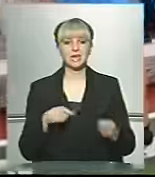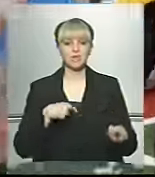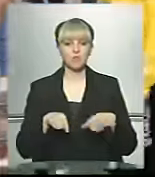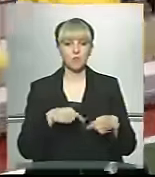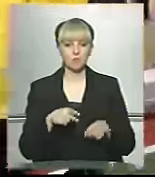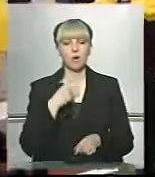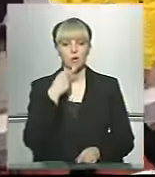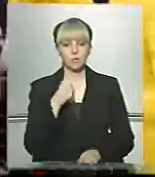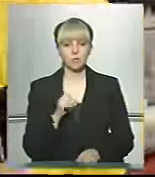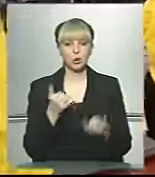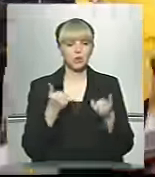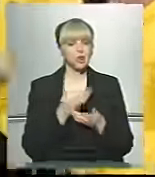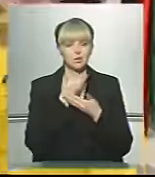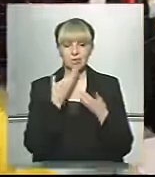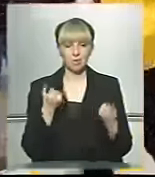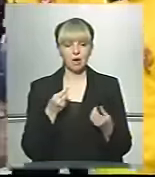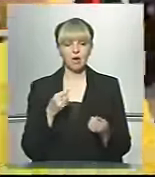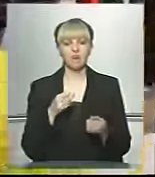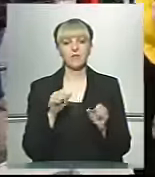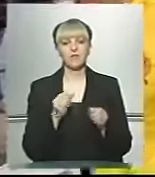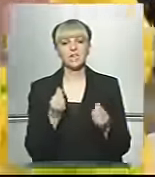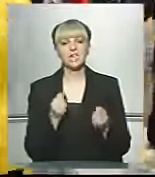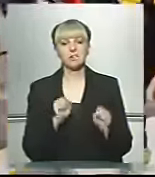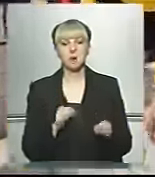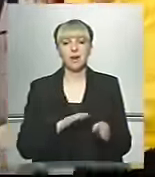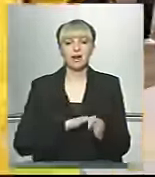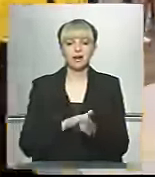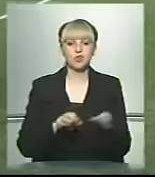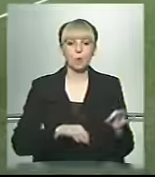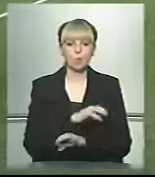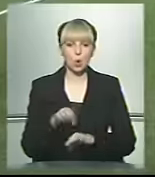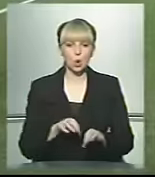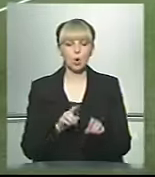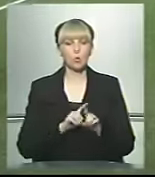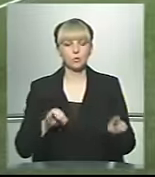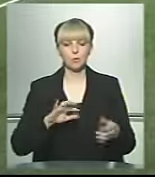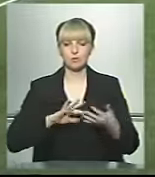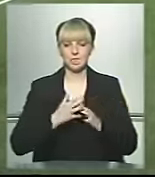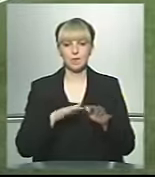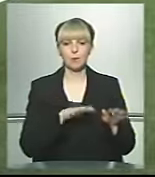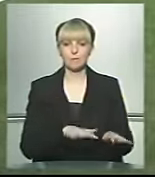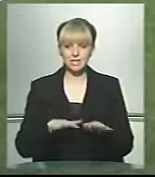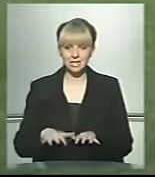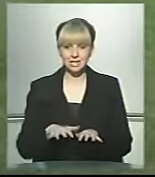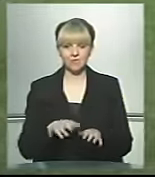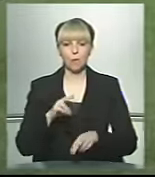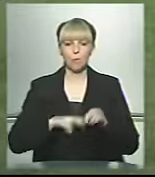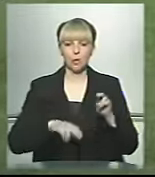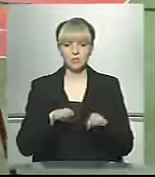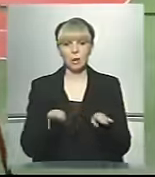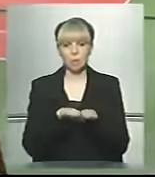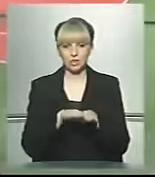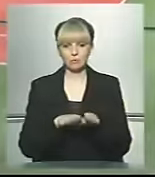і зазначають, що нині не мають фінансової можливості реалізувати проекти, особливо у сільській місцевості, будівництва